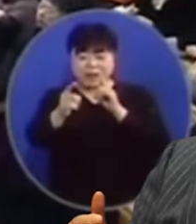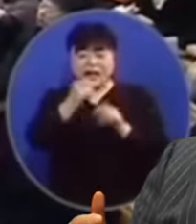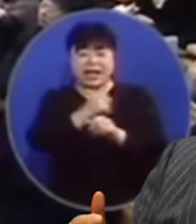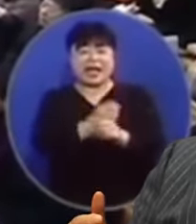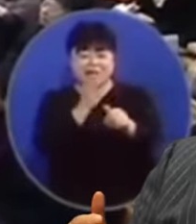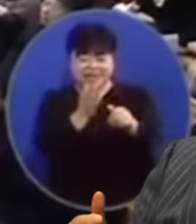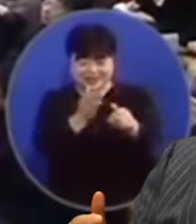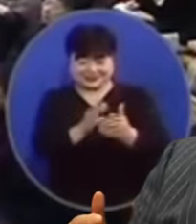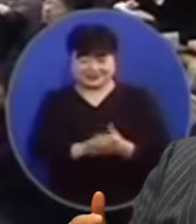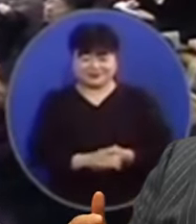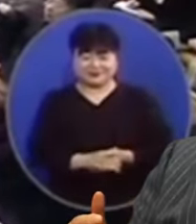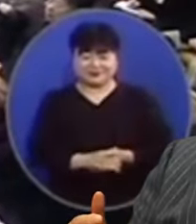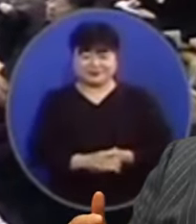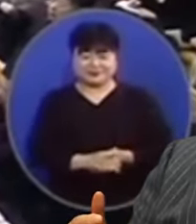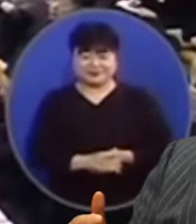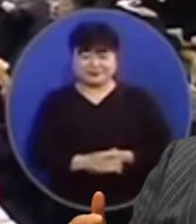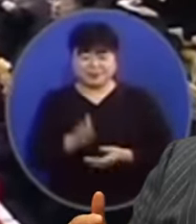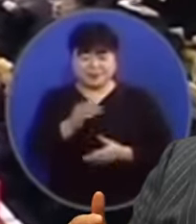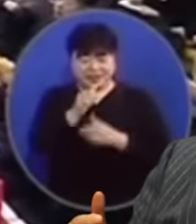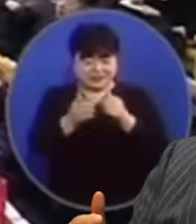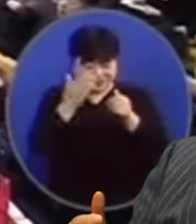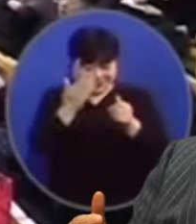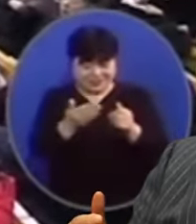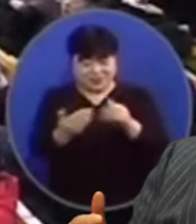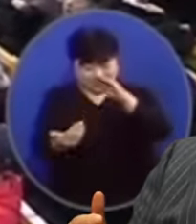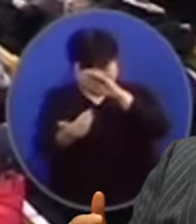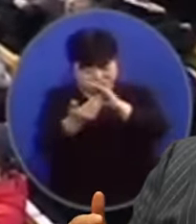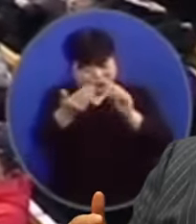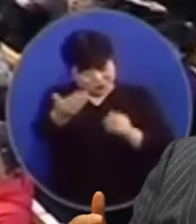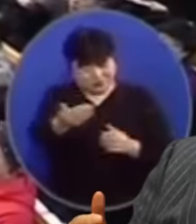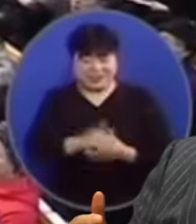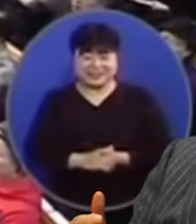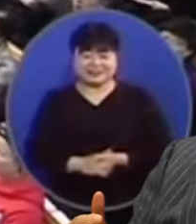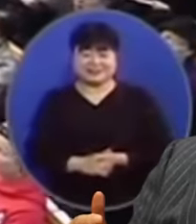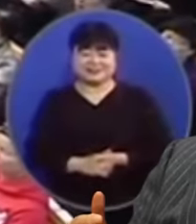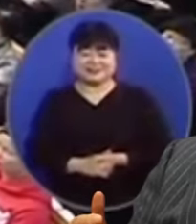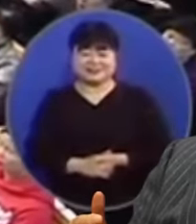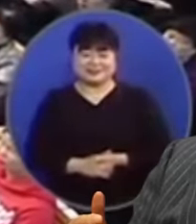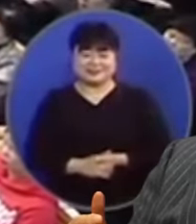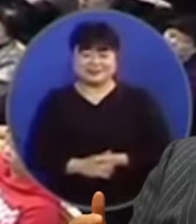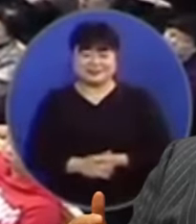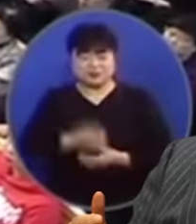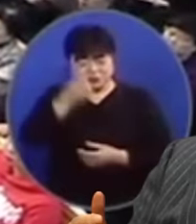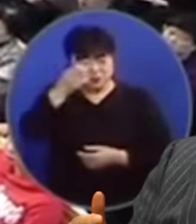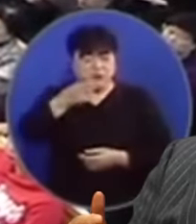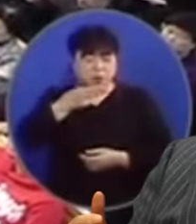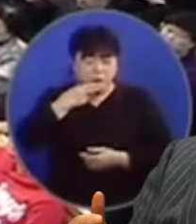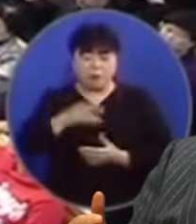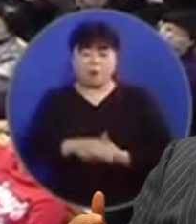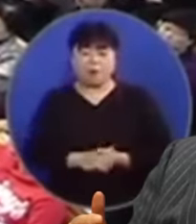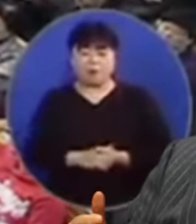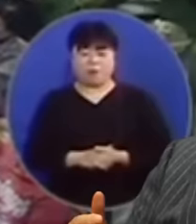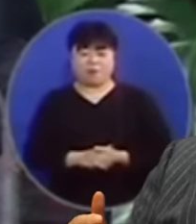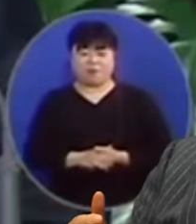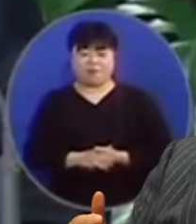말하라. 그러면 하나님이 이루어 주시는 것입니다. 꿈도 안 꾸고